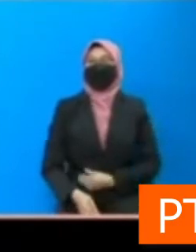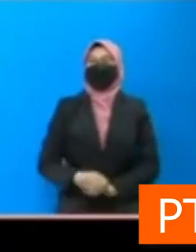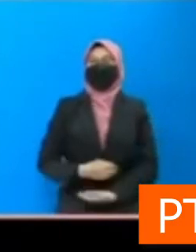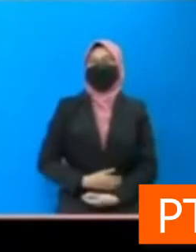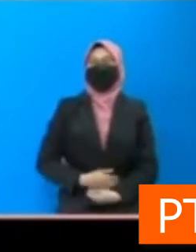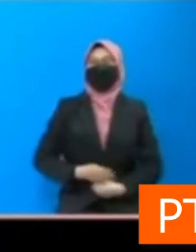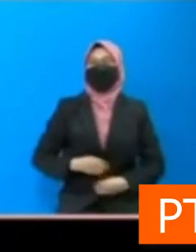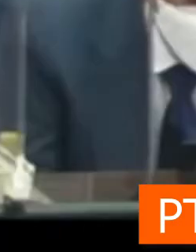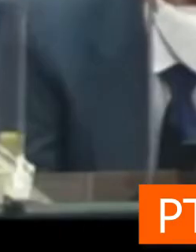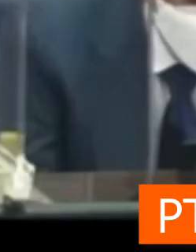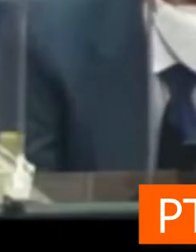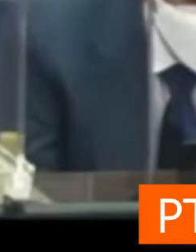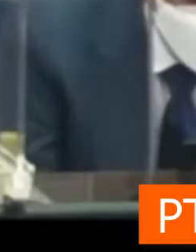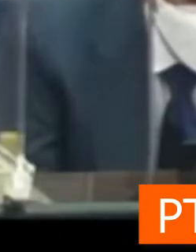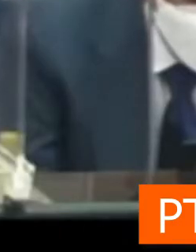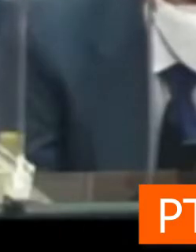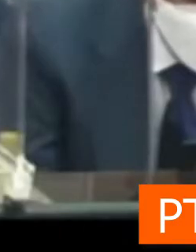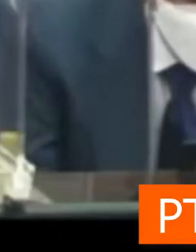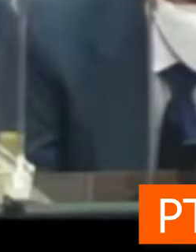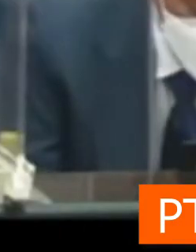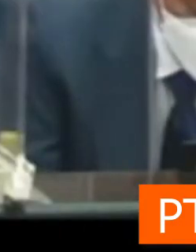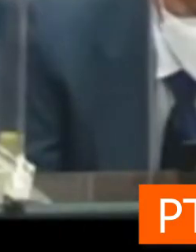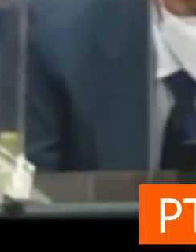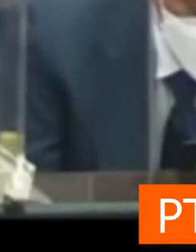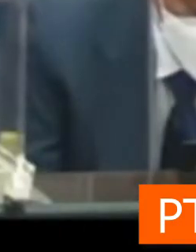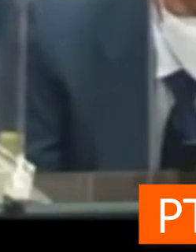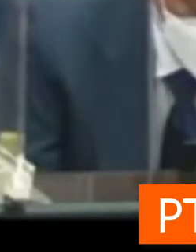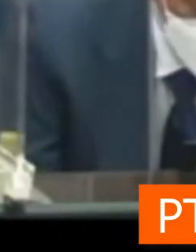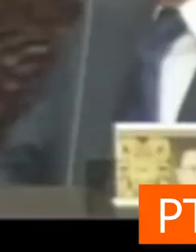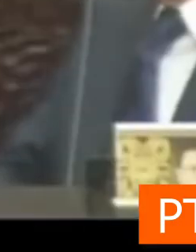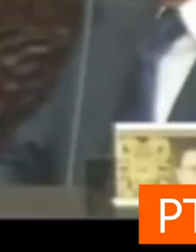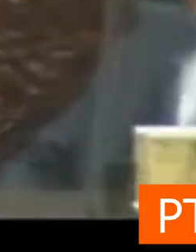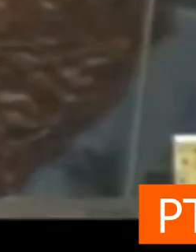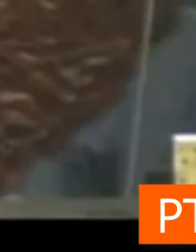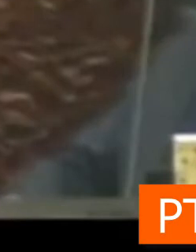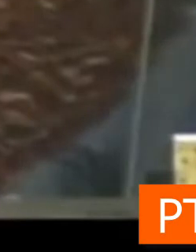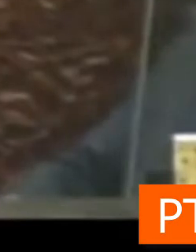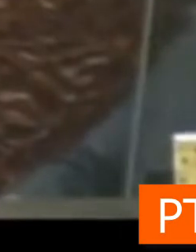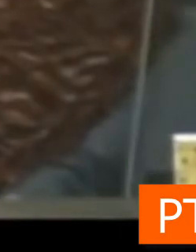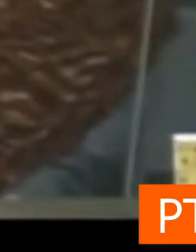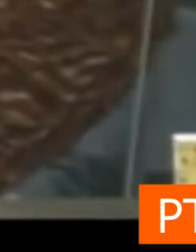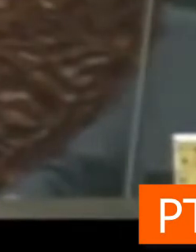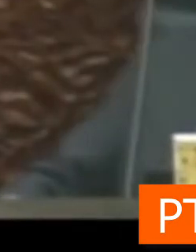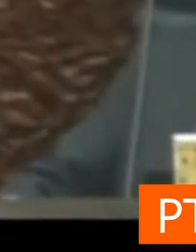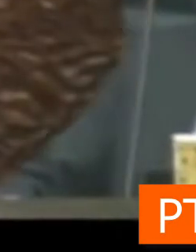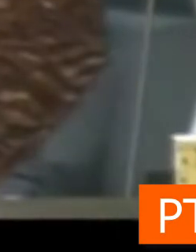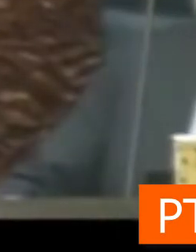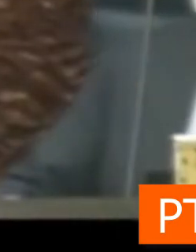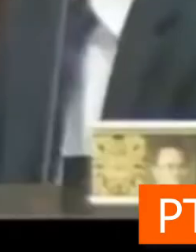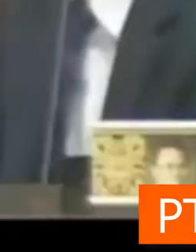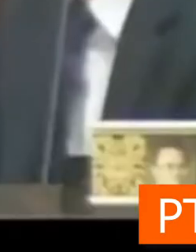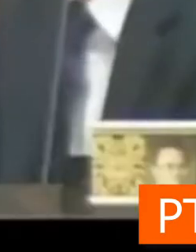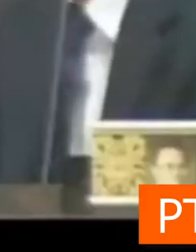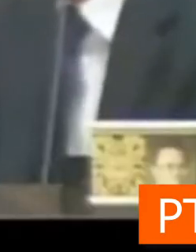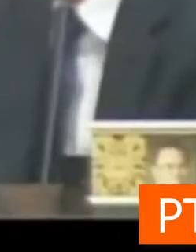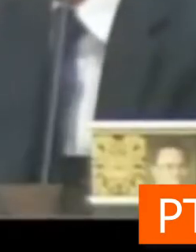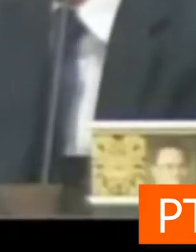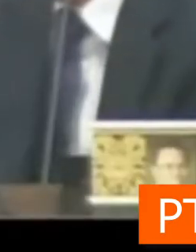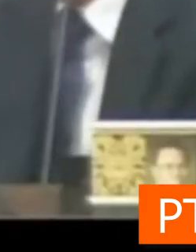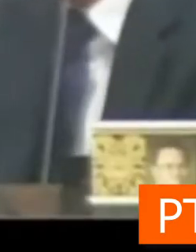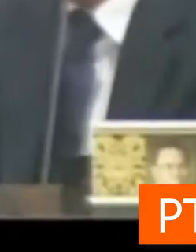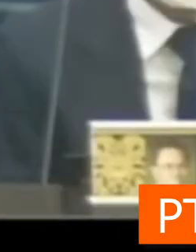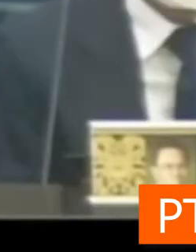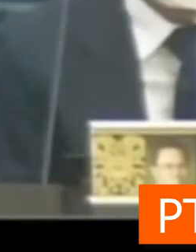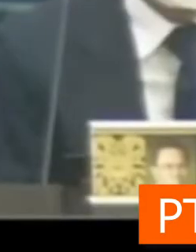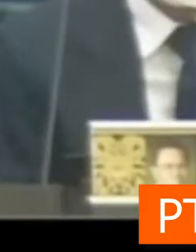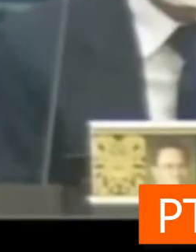tambahan RM5 bilion. Tambahan RM4 bilion. Majikan RM300. Kan tambahan RM1.5 bilion. So akhirnya saya